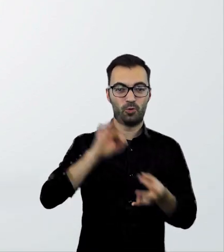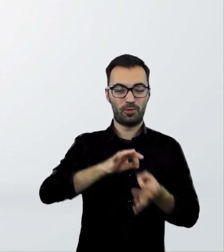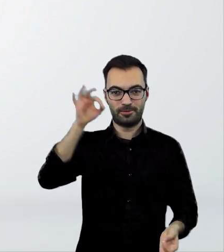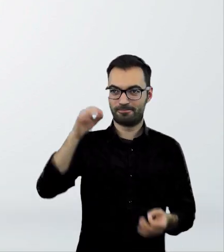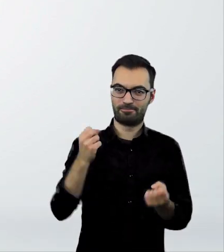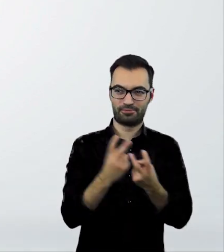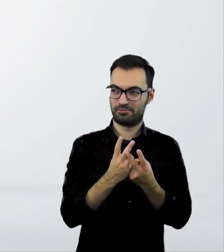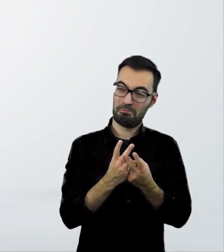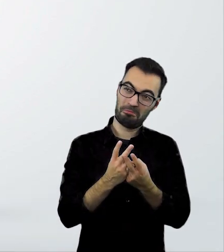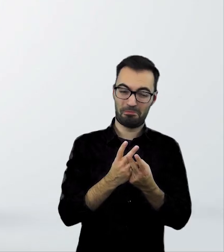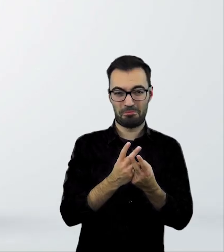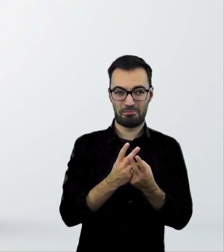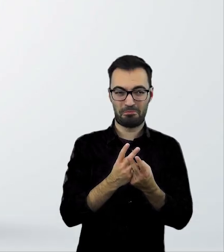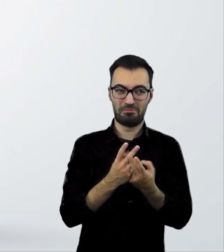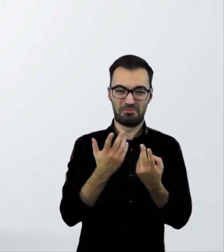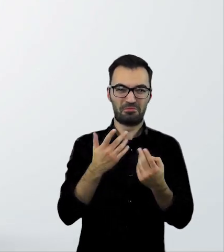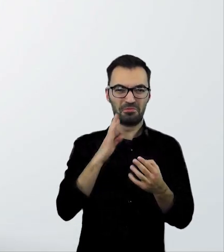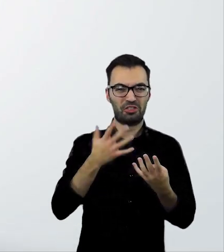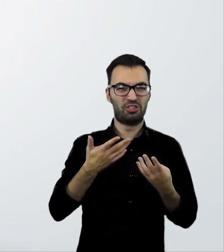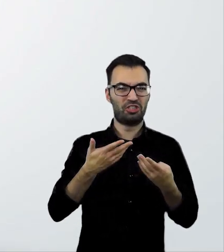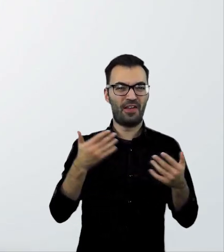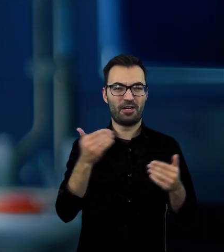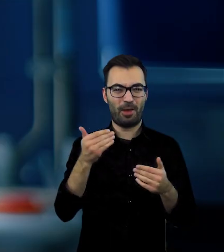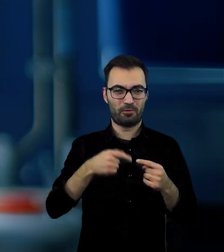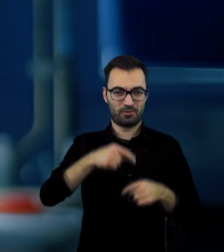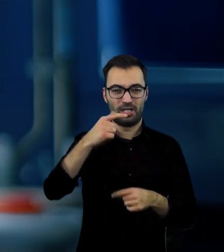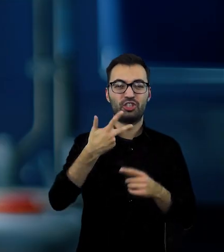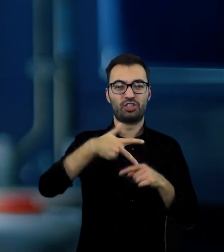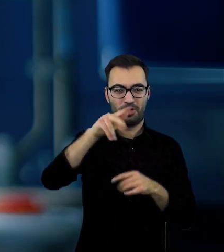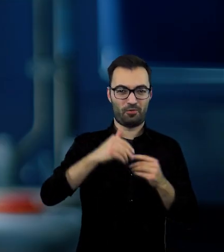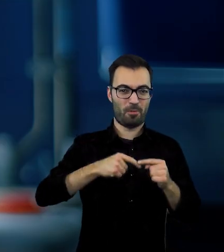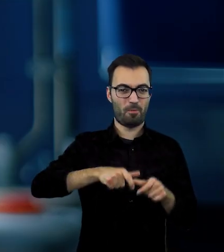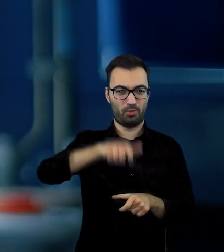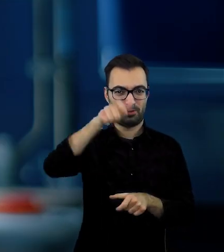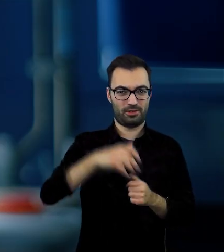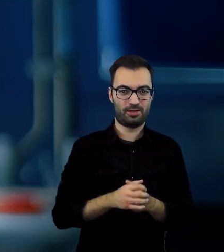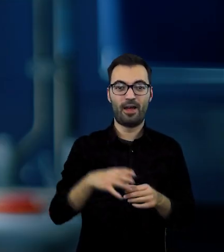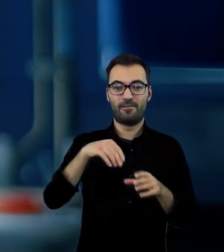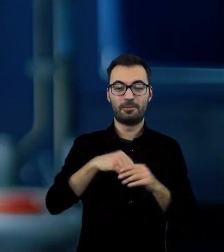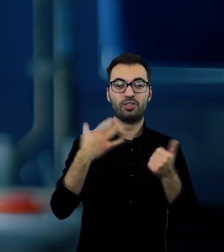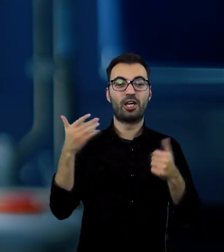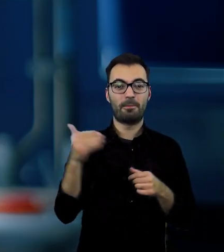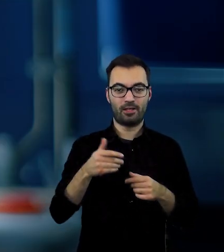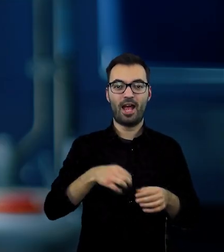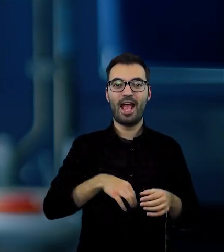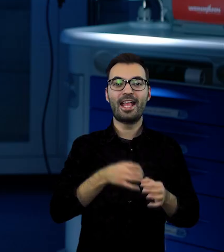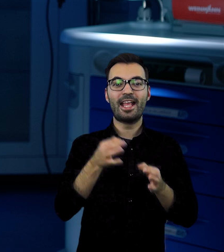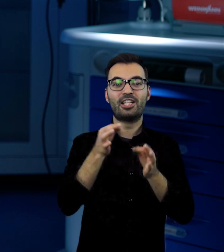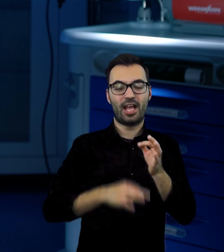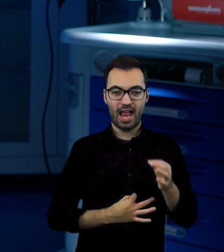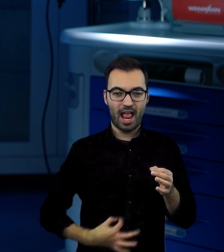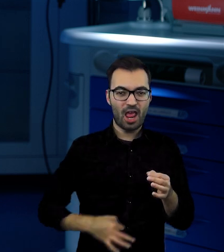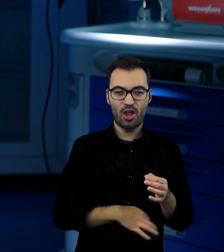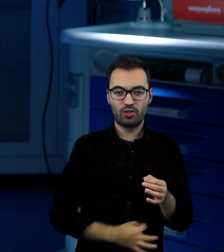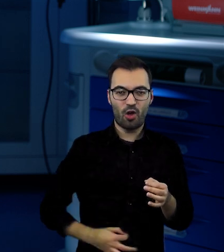wysokość trzypiętrowego budynku, 9 metrów. Większość z tego, bo aż 6 metrów, przypada na jelito cienkie, w którym zachodzi